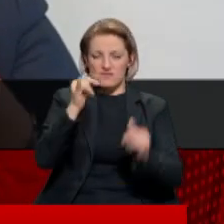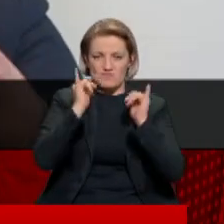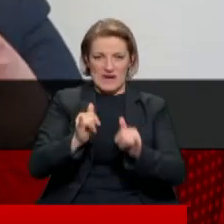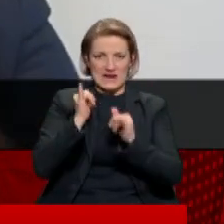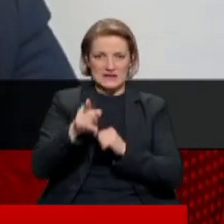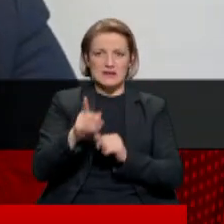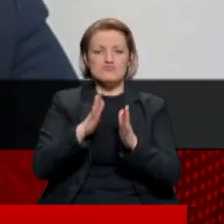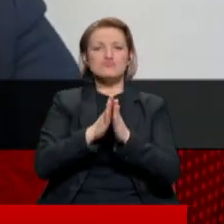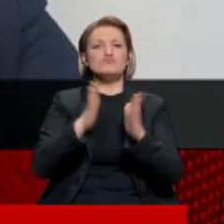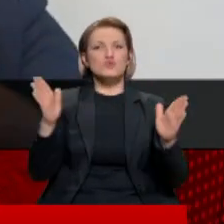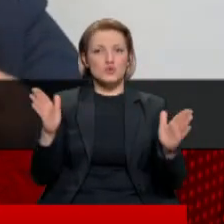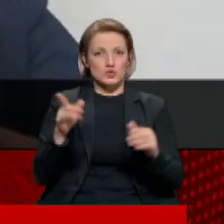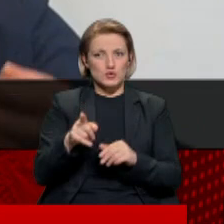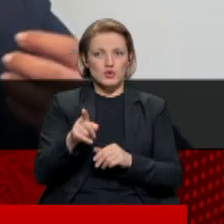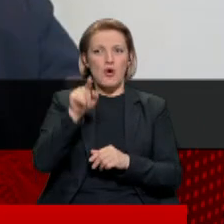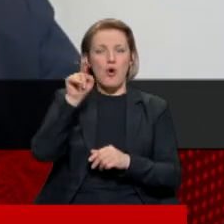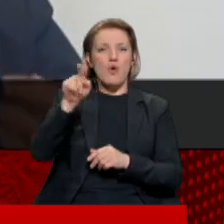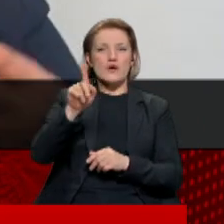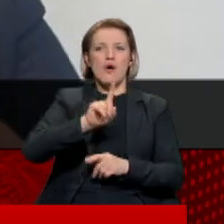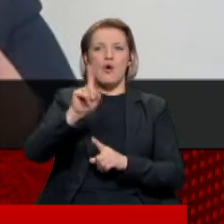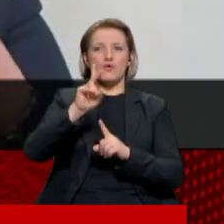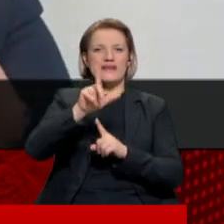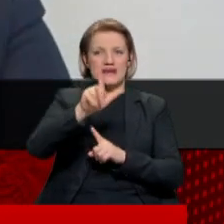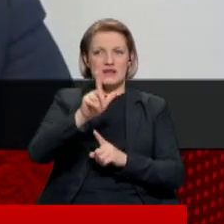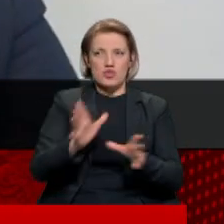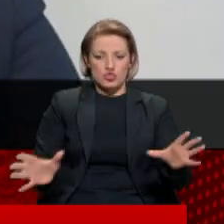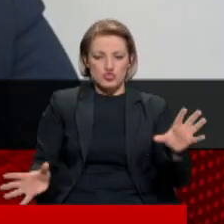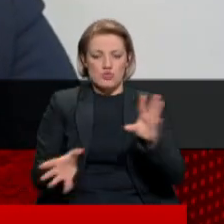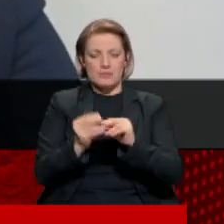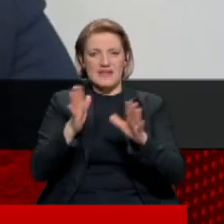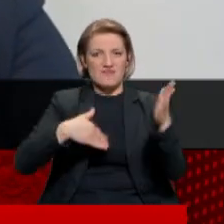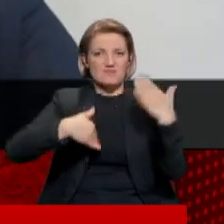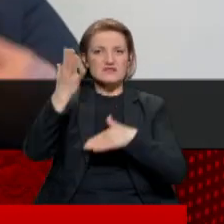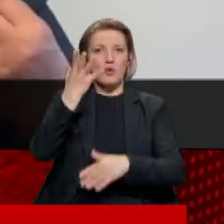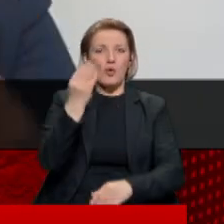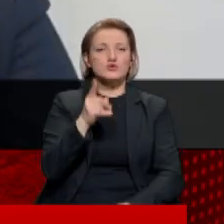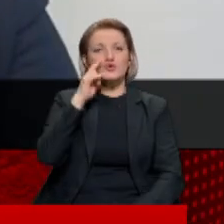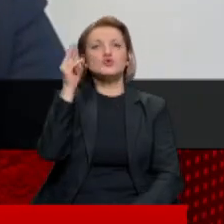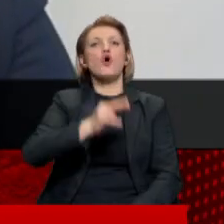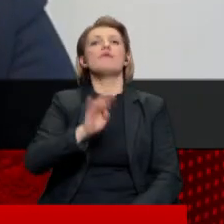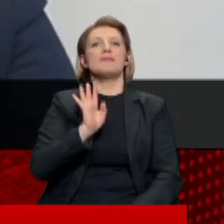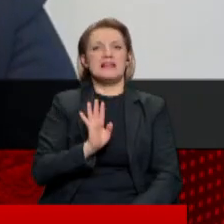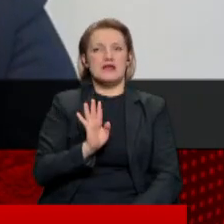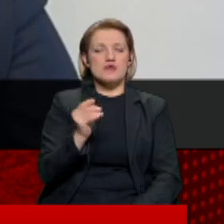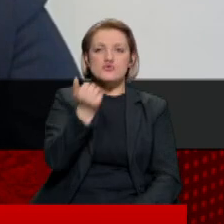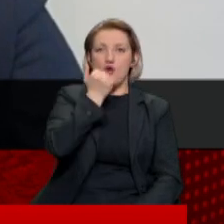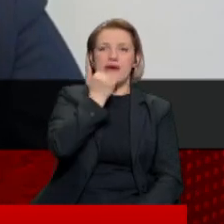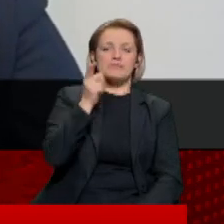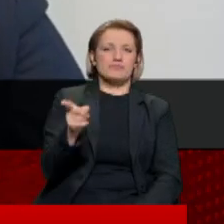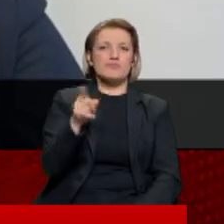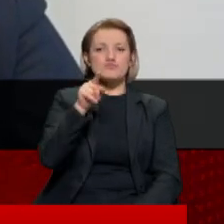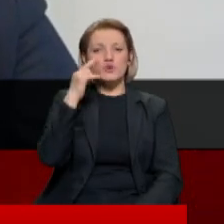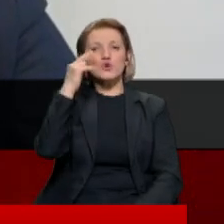felaketin büyüklüğünün oradaki 10 ilin toplamından daha fazla olduğunu görememeleri bile ayıp.